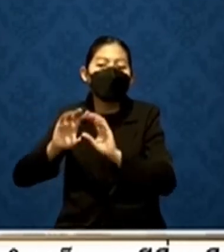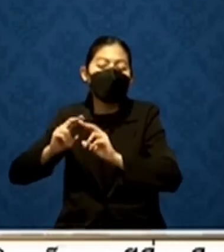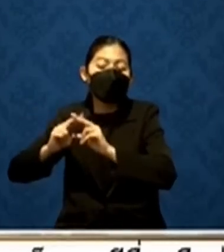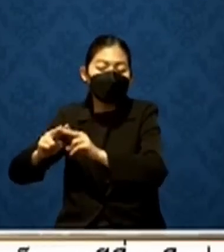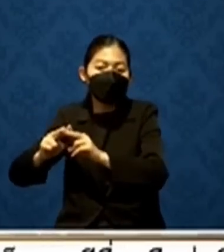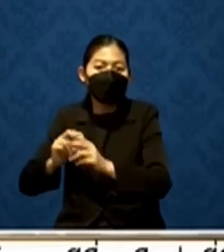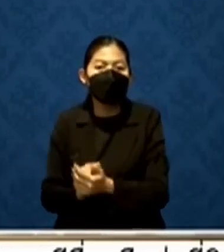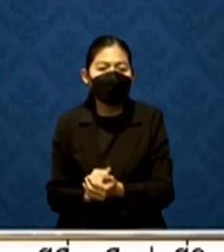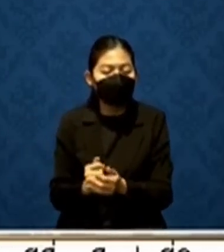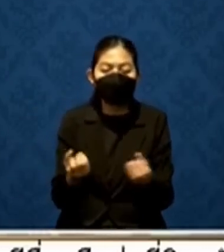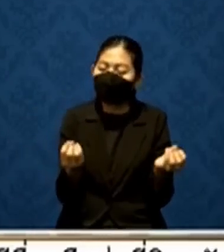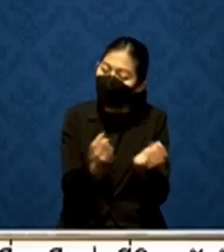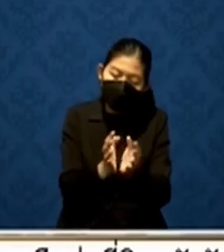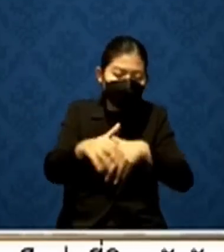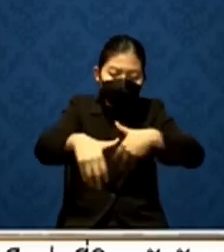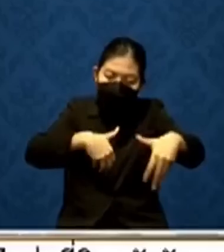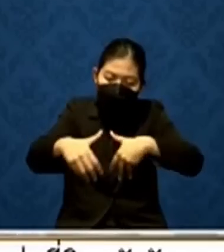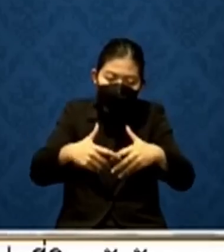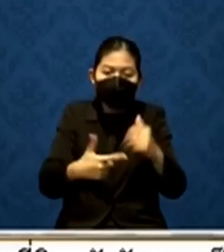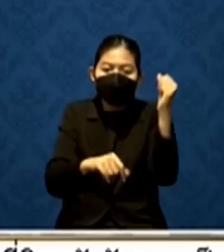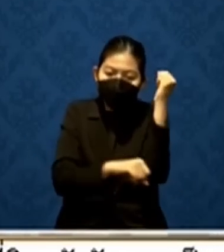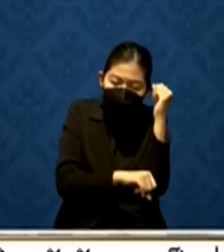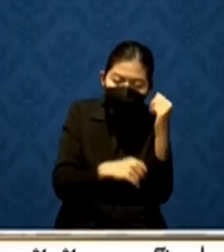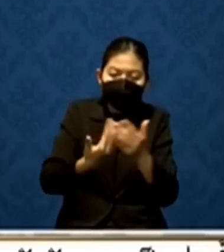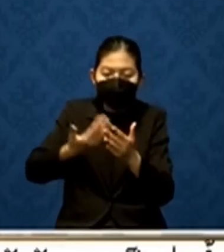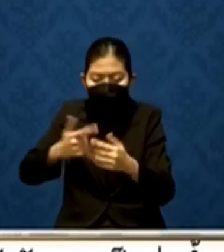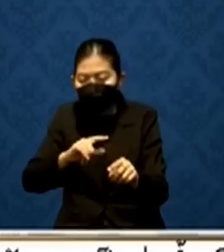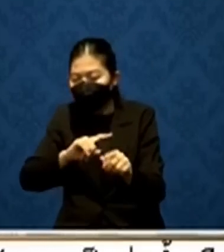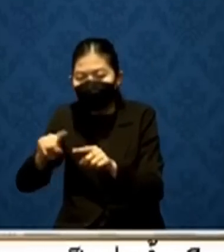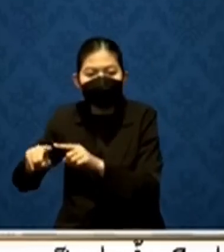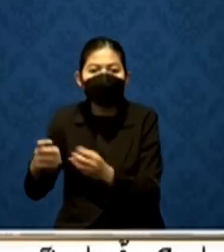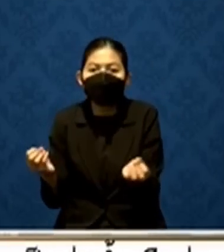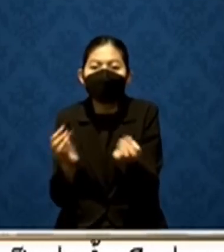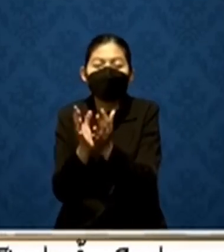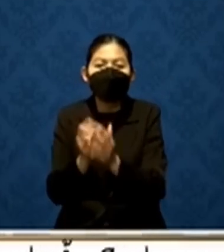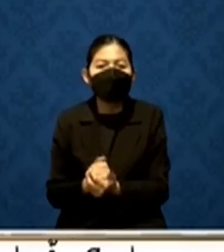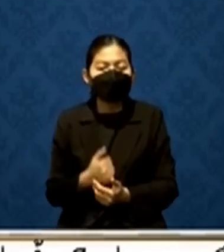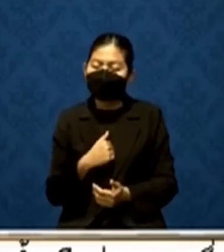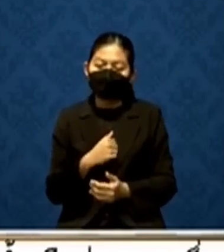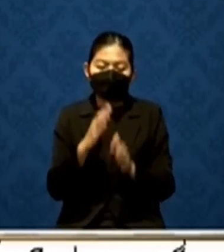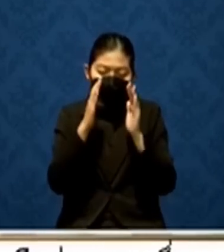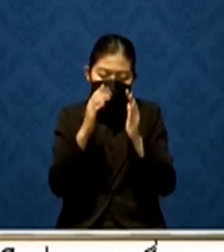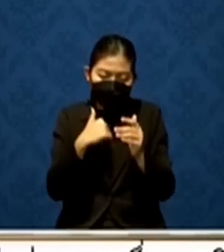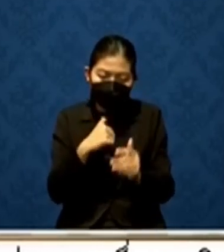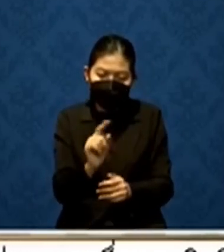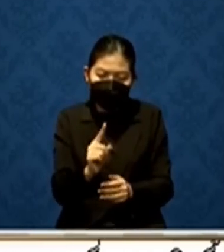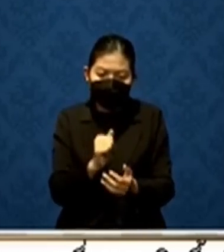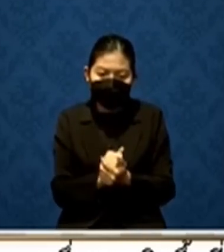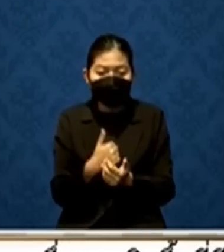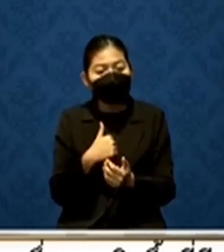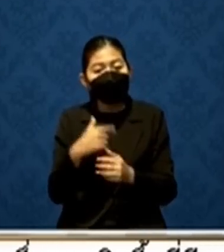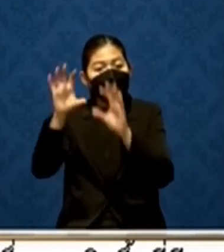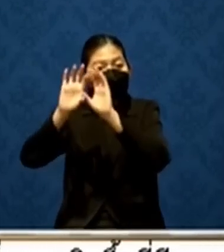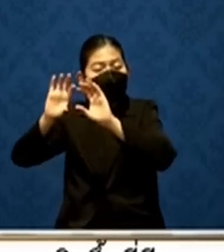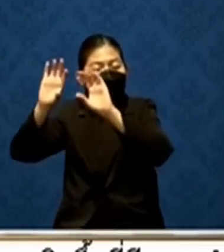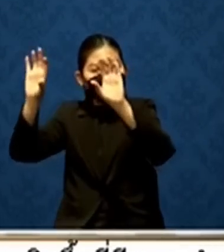กระทบต่อประชาชนทุกหย่อมหญ้าจงใจปฏิบัติหน้าที่หรือใช้อำนาจขัดต่อบทบัญญัติรัฐธรรมนูญ